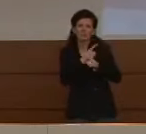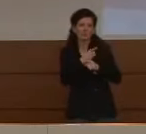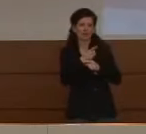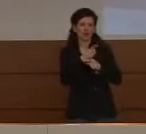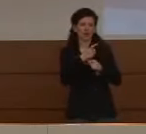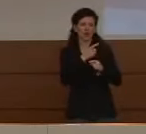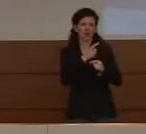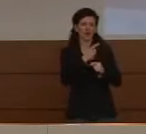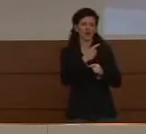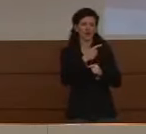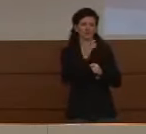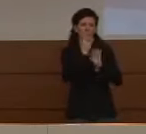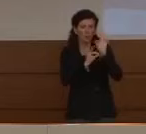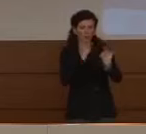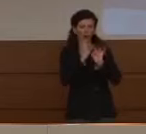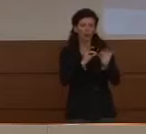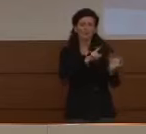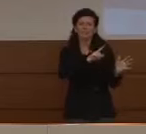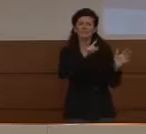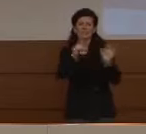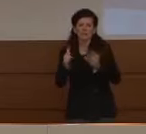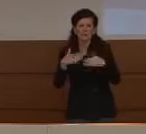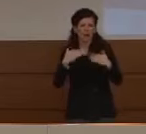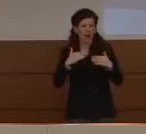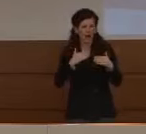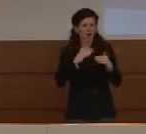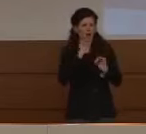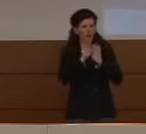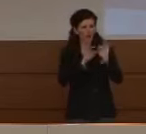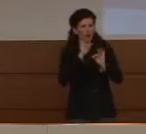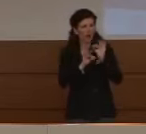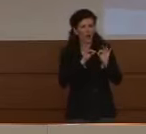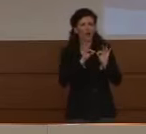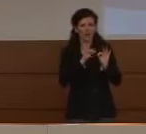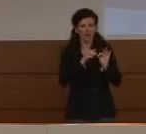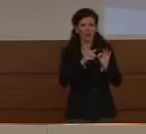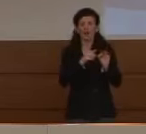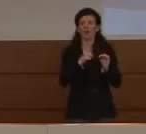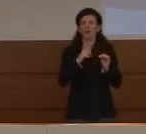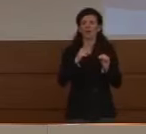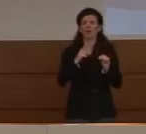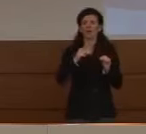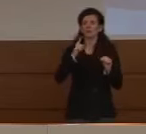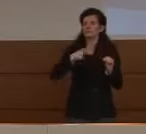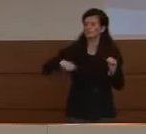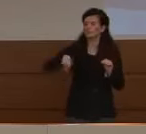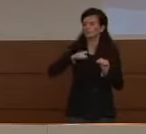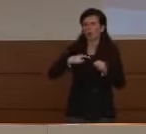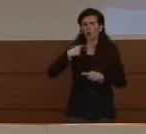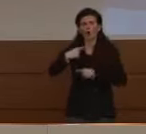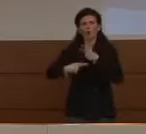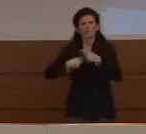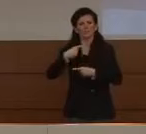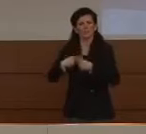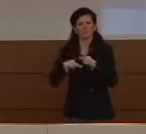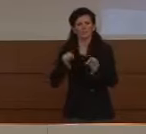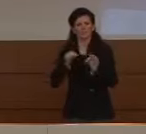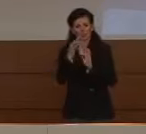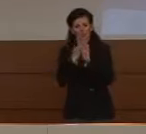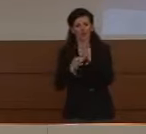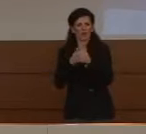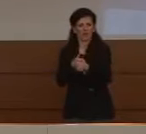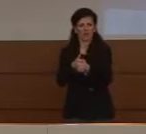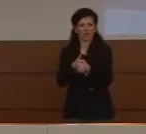molto lunga e bene che la situazione sia governata così come avviene adesso per quanto riguarda gli approcci